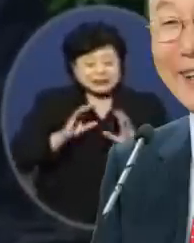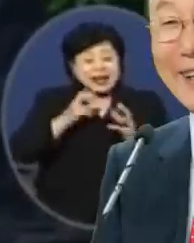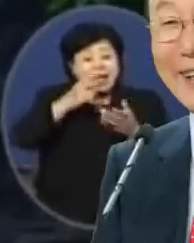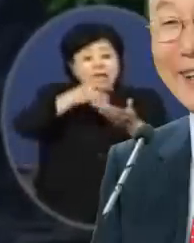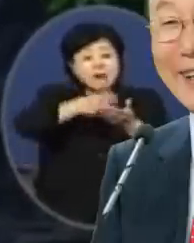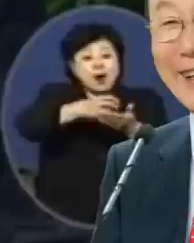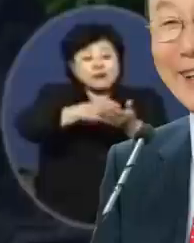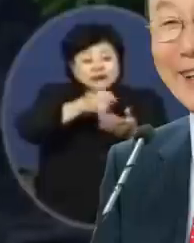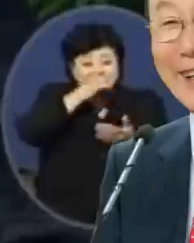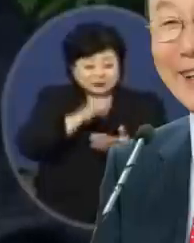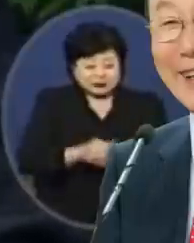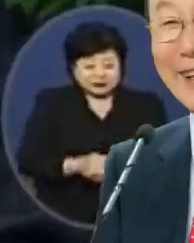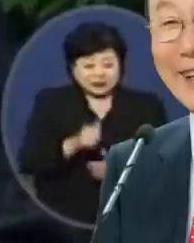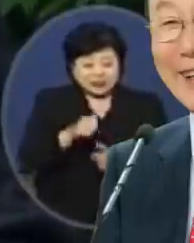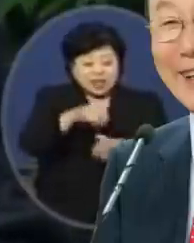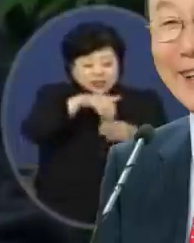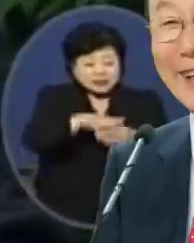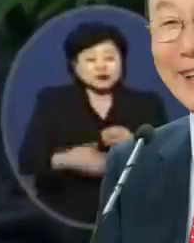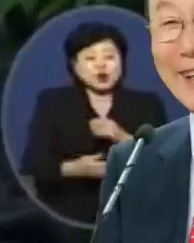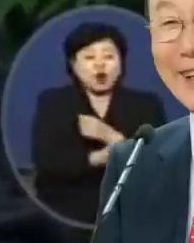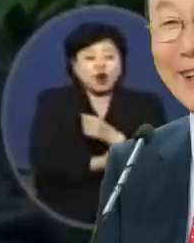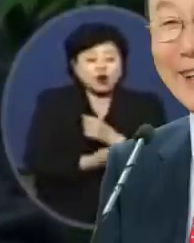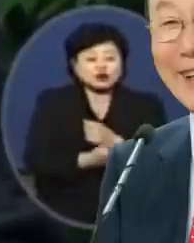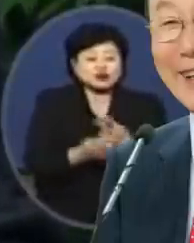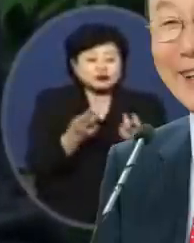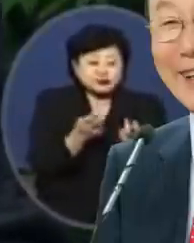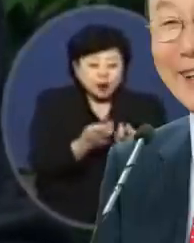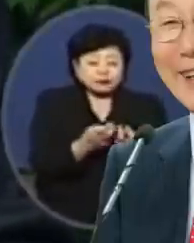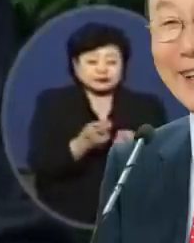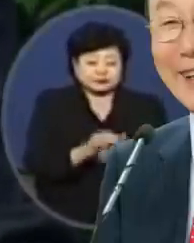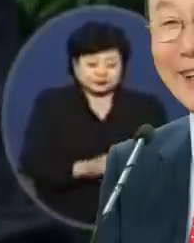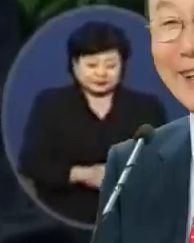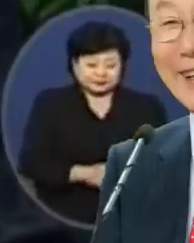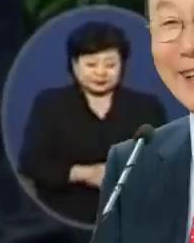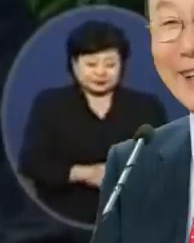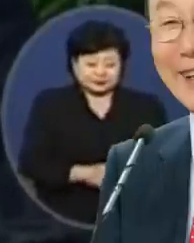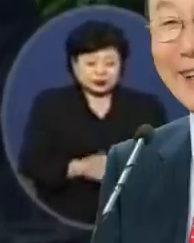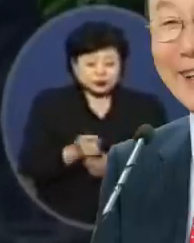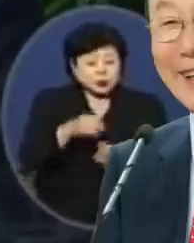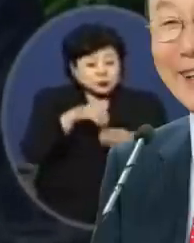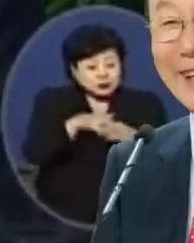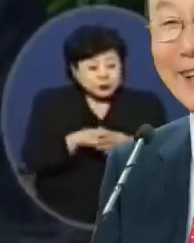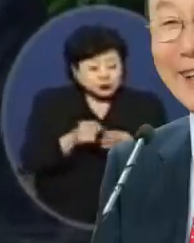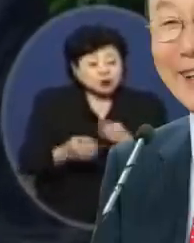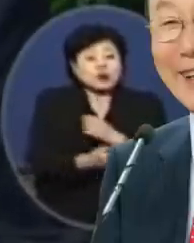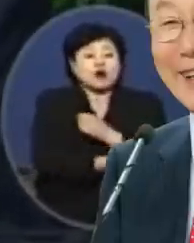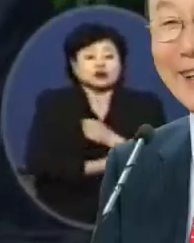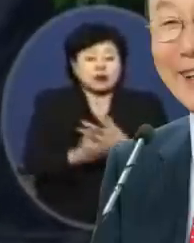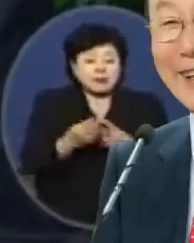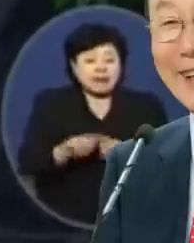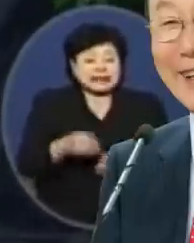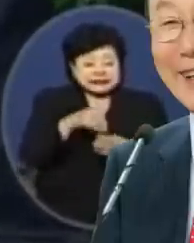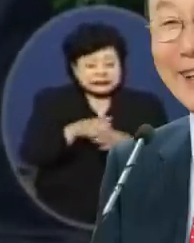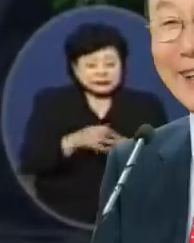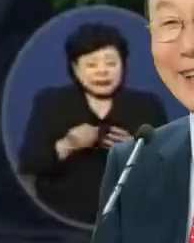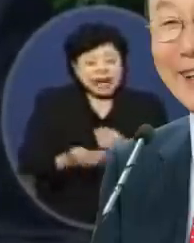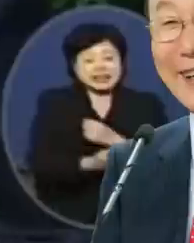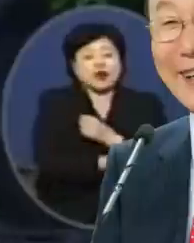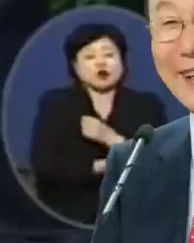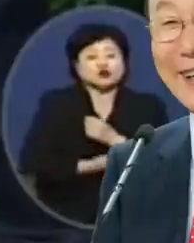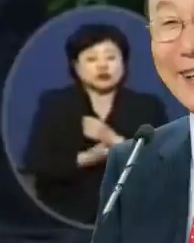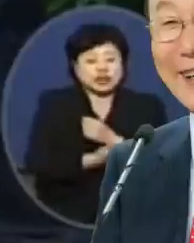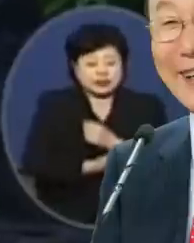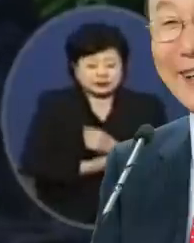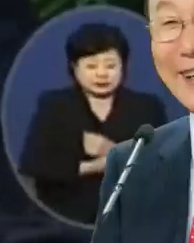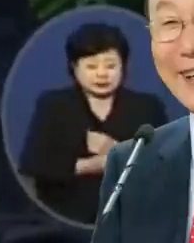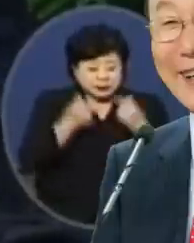법칙이 늘 있는 것은 심고 거두는 법칙이 있는 것입니다. 적게 심는 자는 적게 거두고 많이 심는 자는 많이